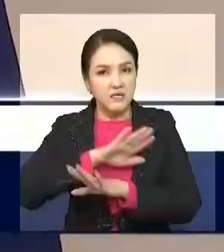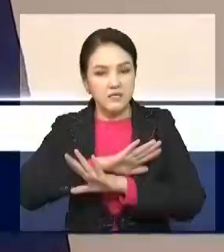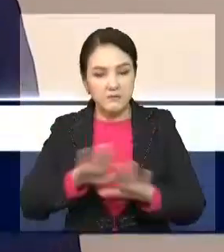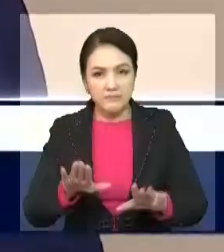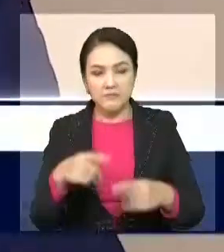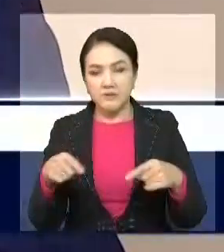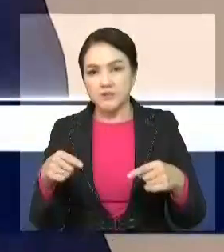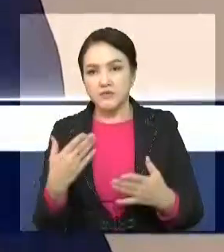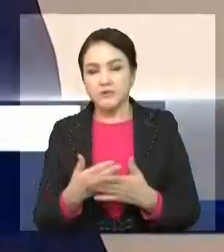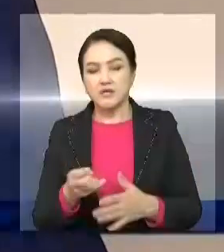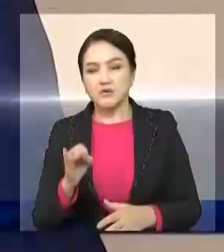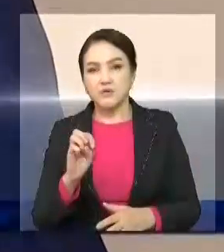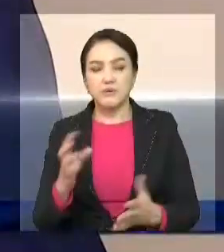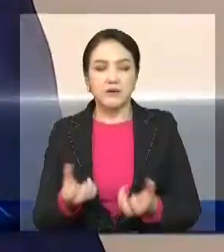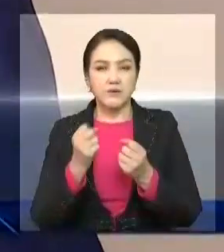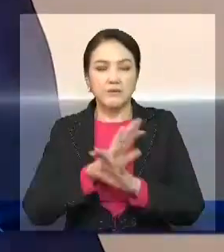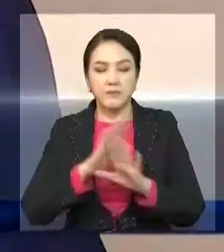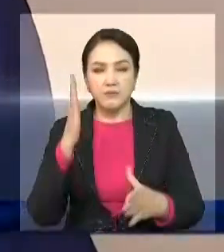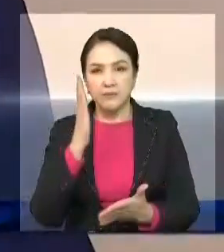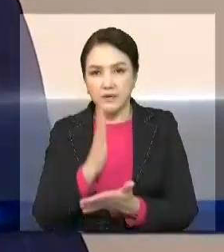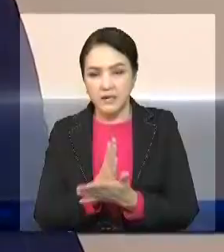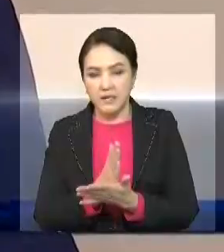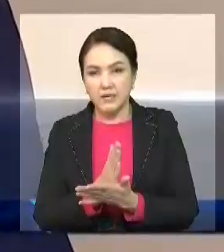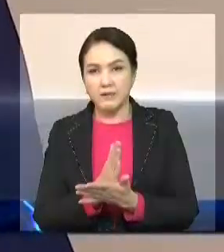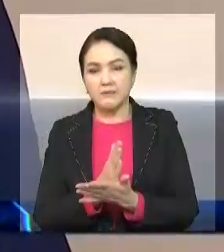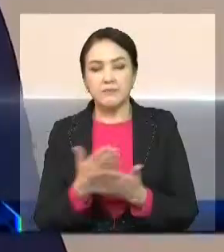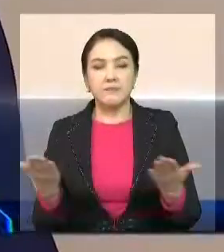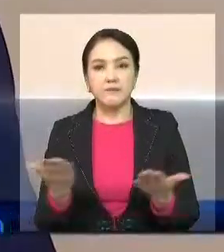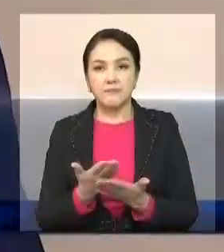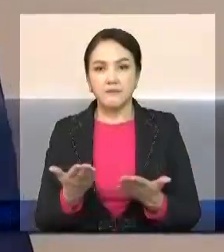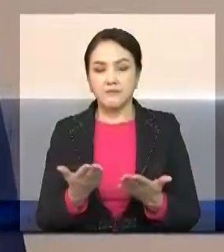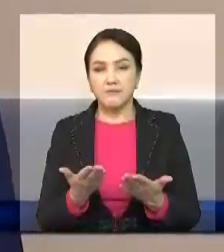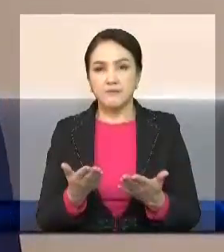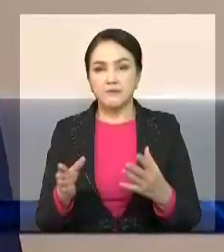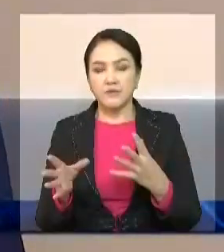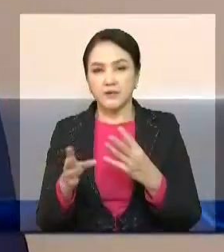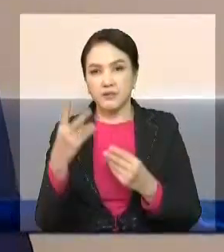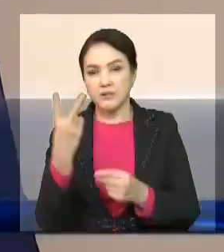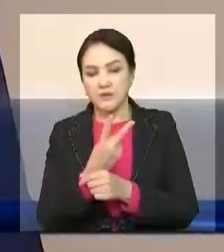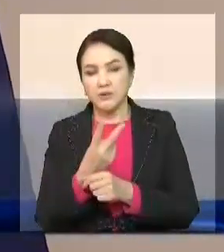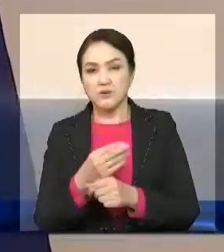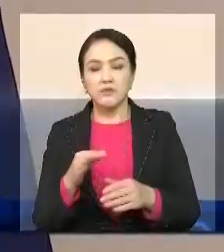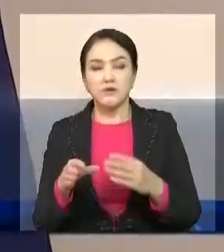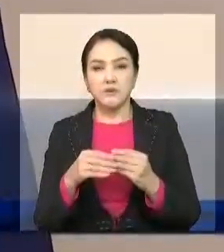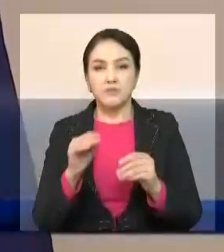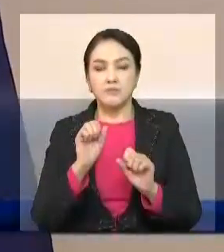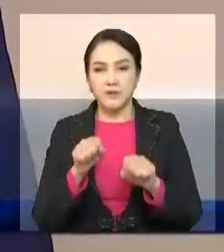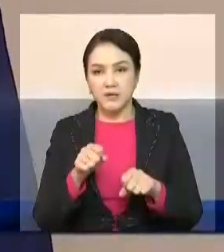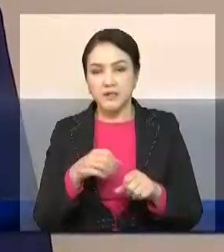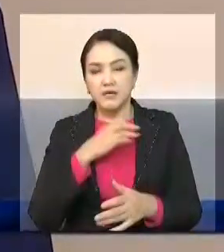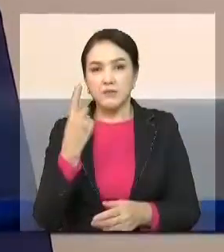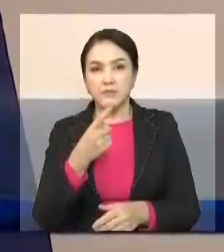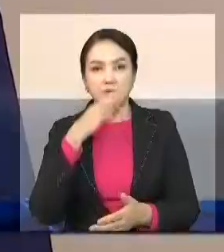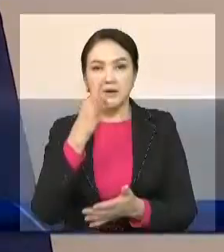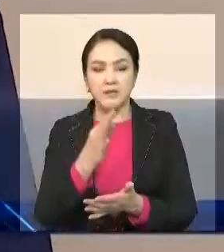діннің кейбір тұстарында этногруптарды қолданбайтын тұстар бар. Енді бұны қалай екеуін ұштастыруға болады дейтін болсақ, бір ғана жауап